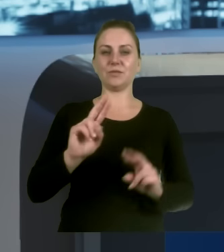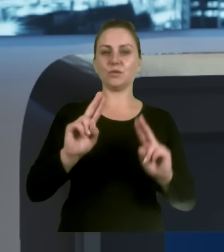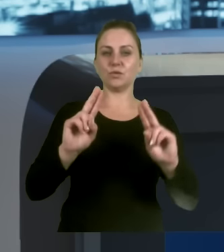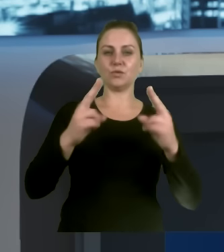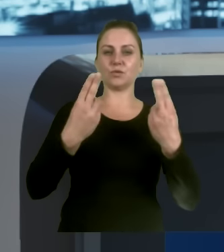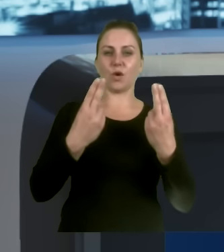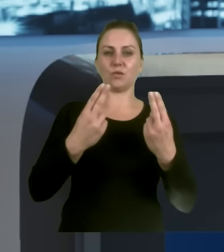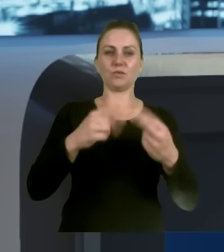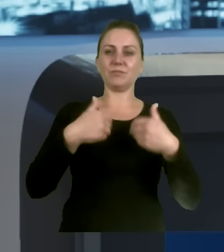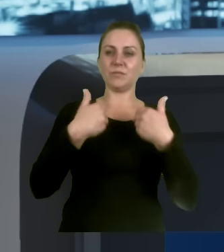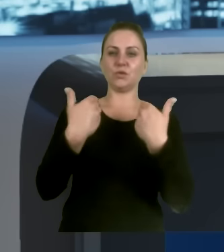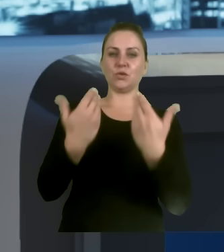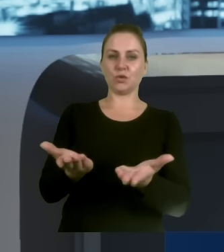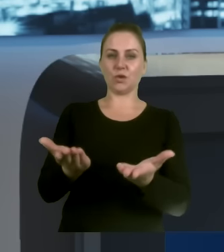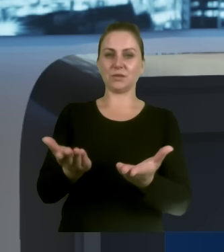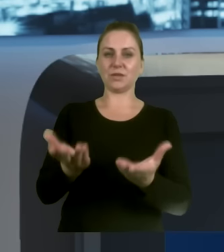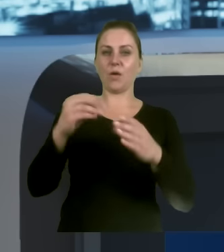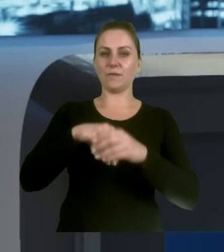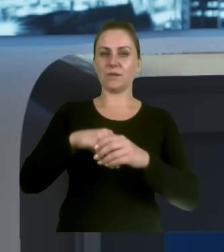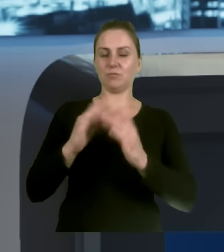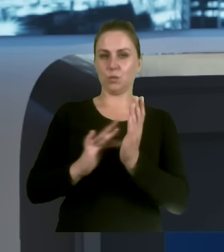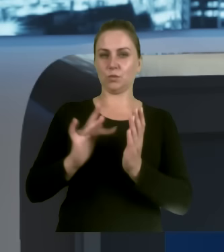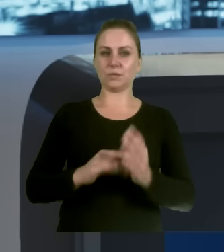i jakie krzyże Tusk. Prawda?